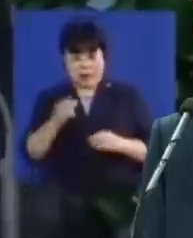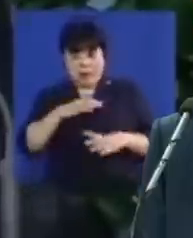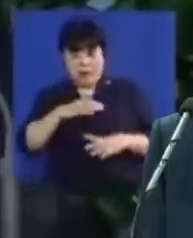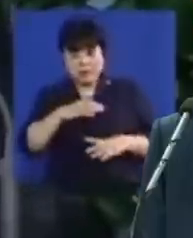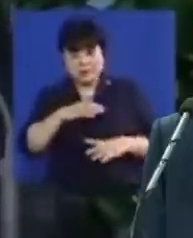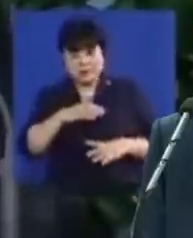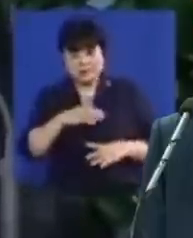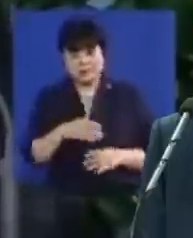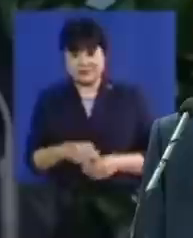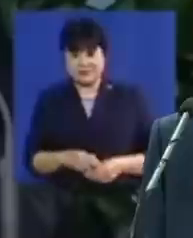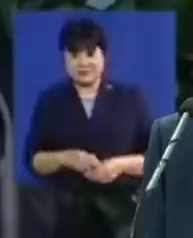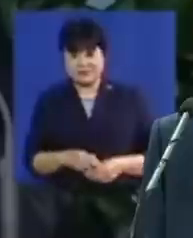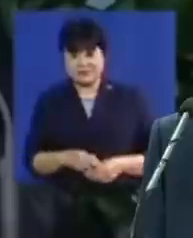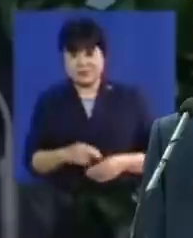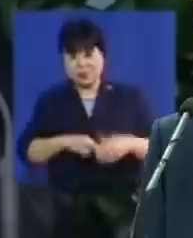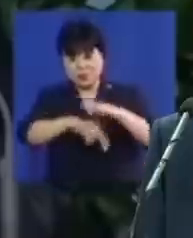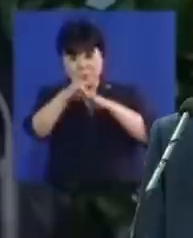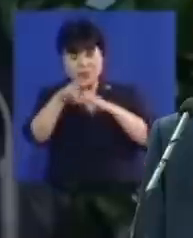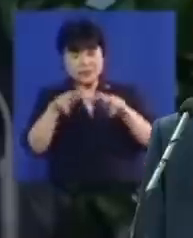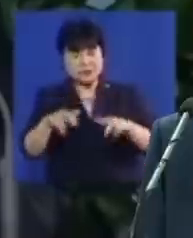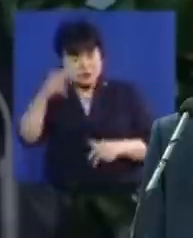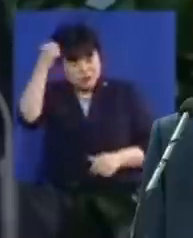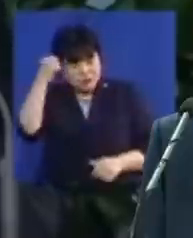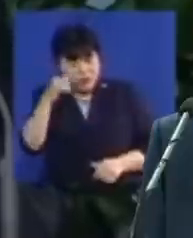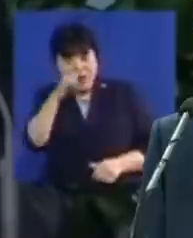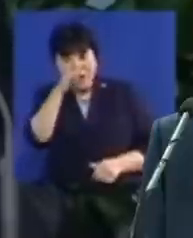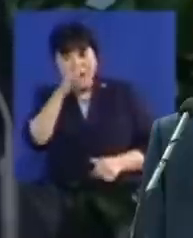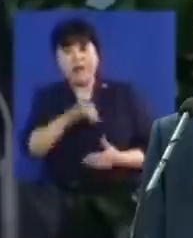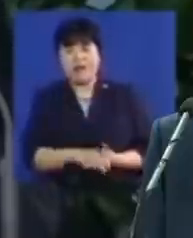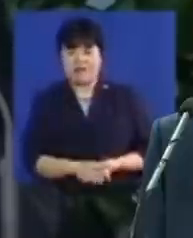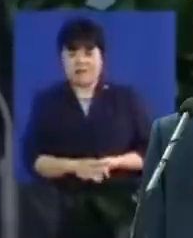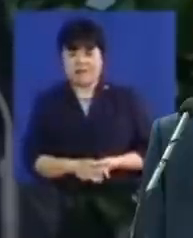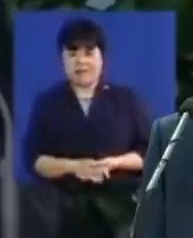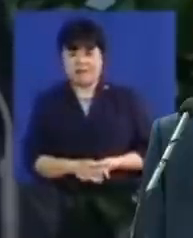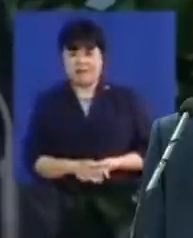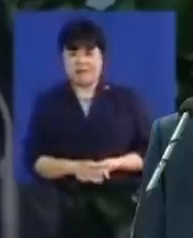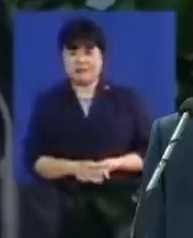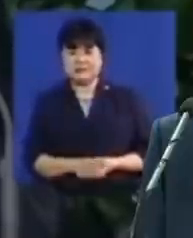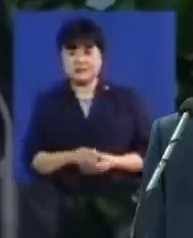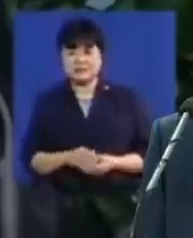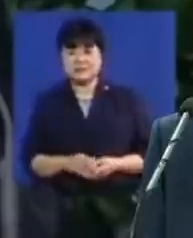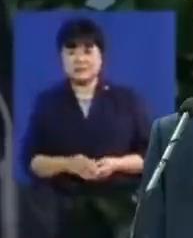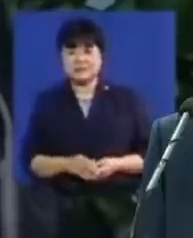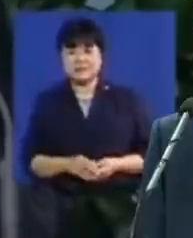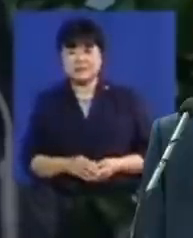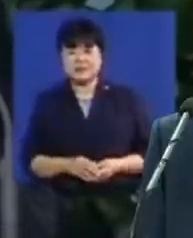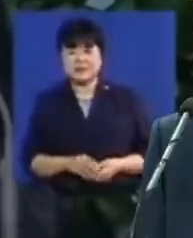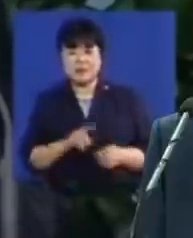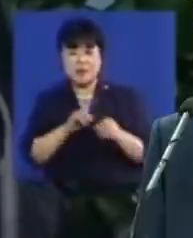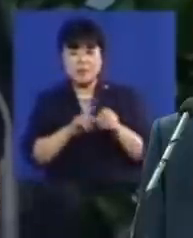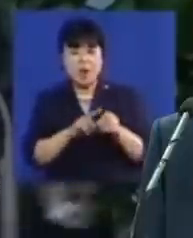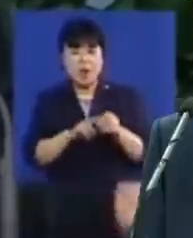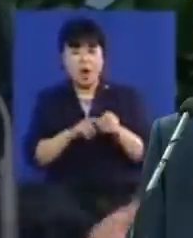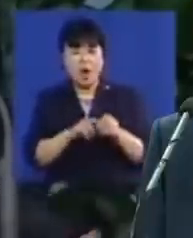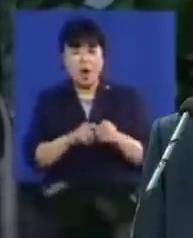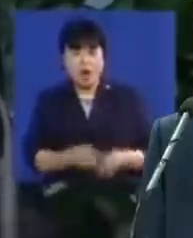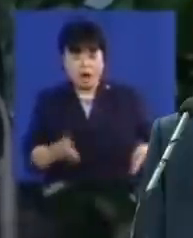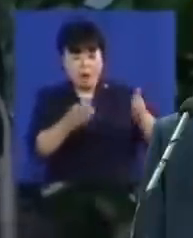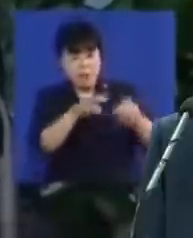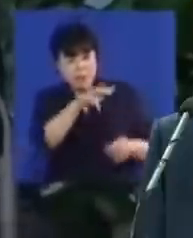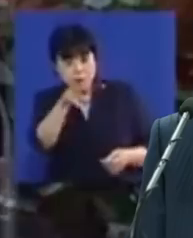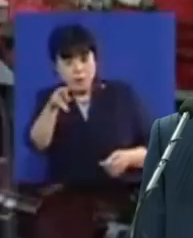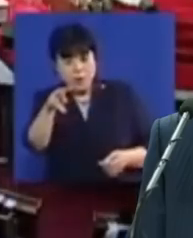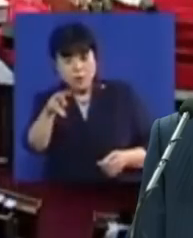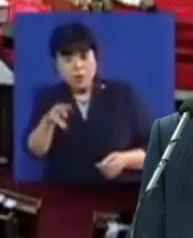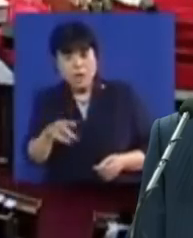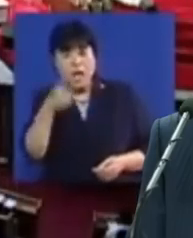혼비백산 냈습니다. 그러고 난 지금까지도 그게 잊어지지 않아요. 아주 벼농사만 벽가만이만 보면